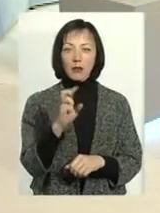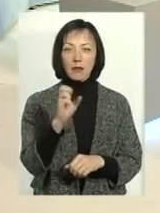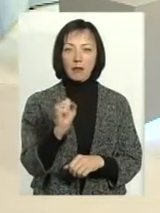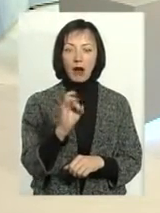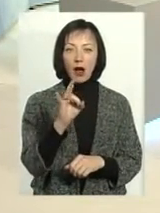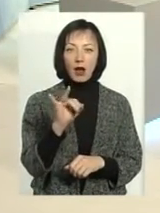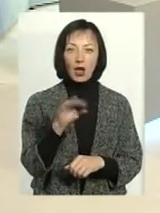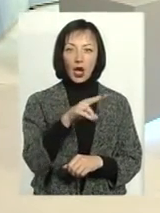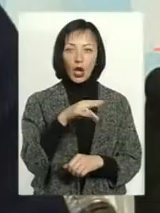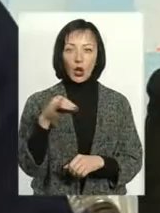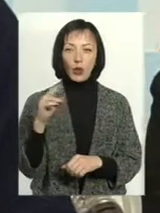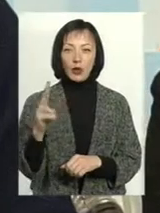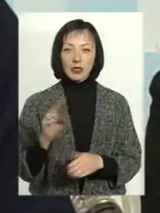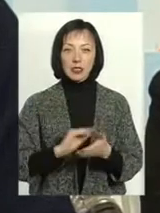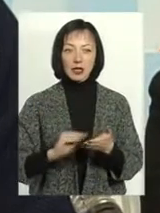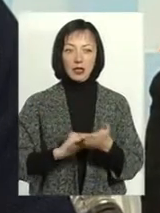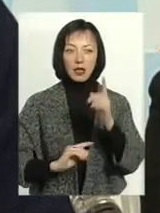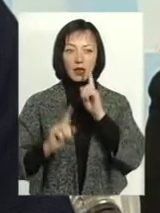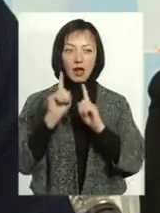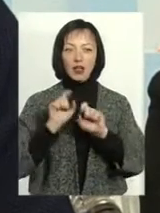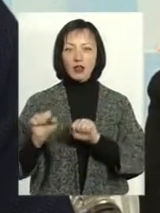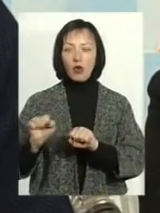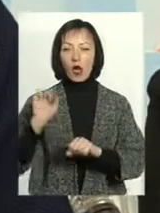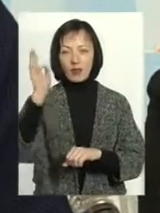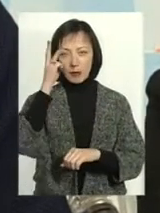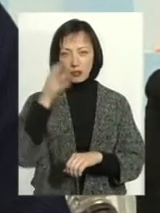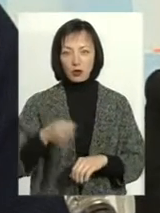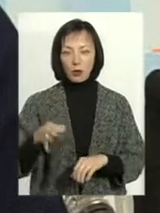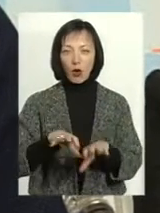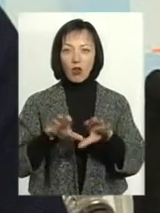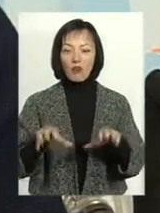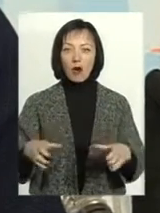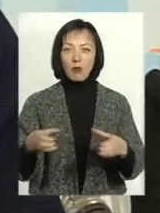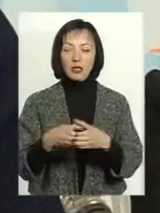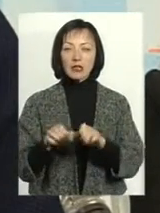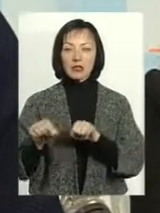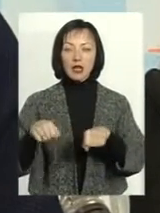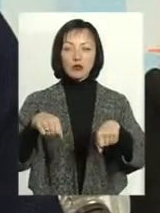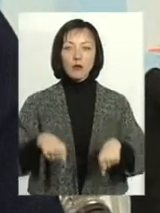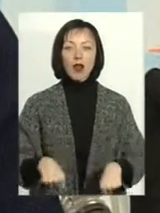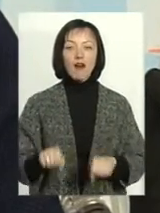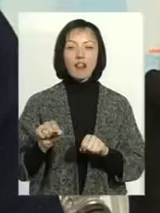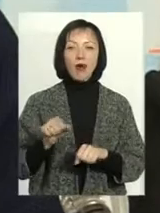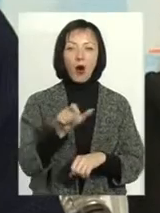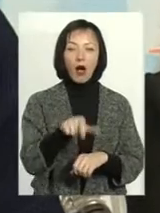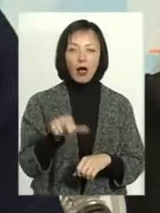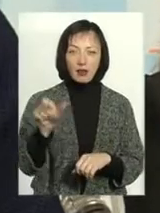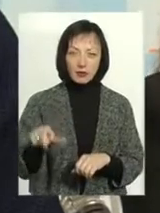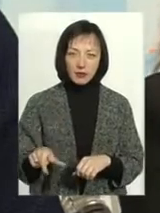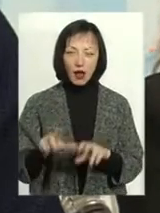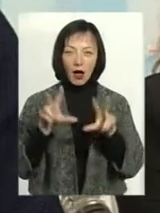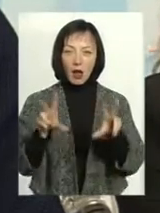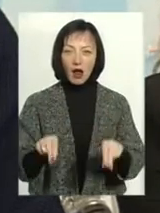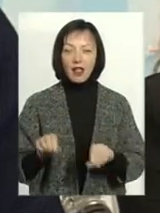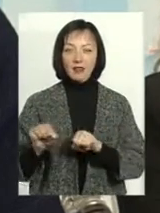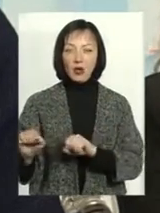Барилюк, секретар Ради адвокатів Хмельницької області, голова Комітету захисту прав адвокатів та гарантій адвокатської